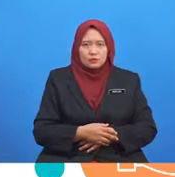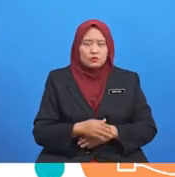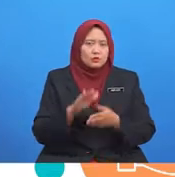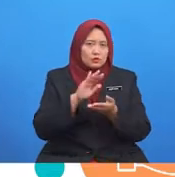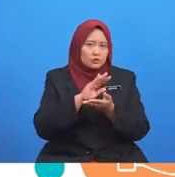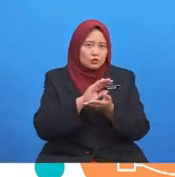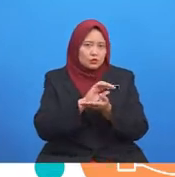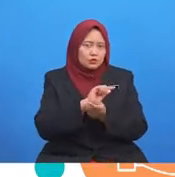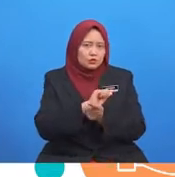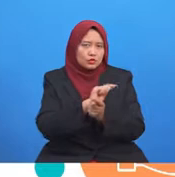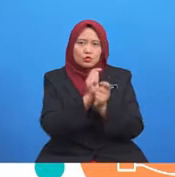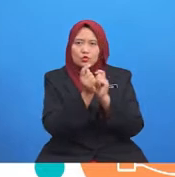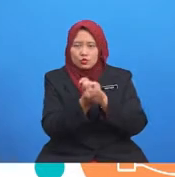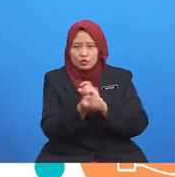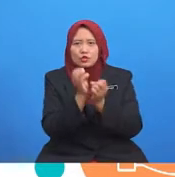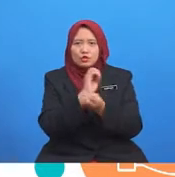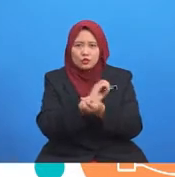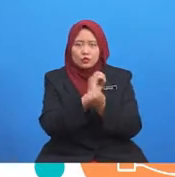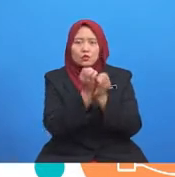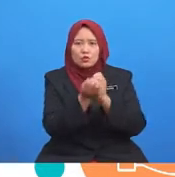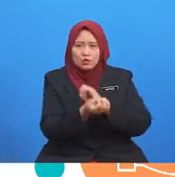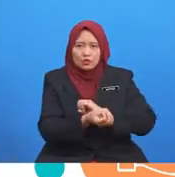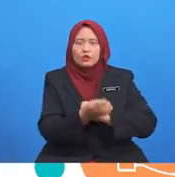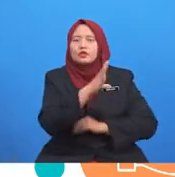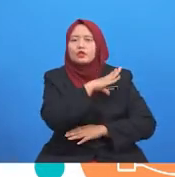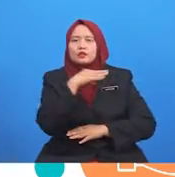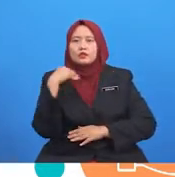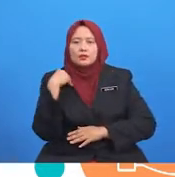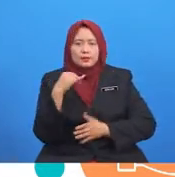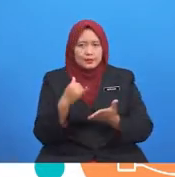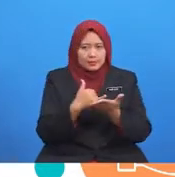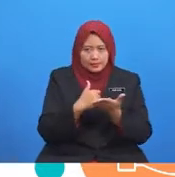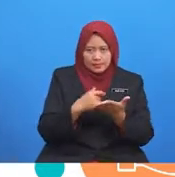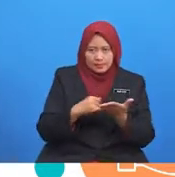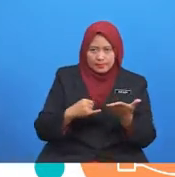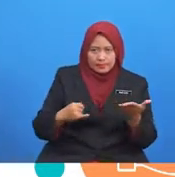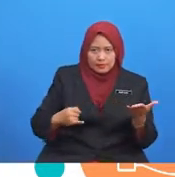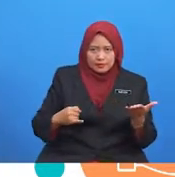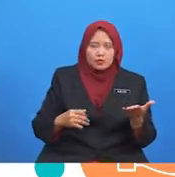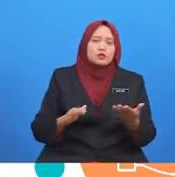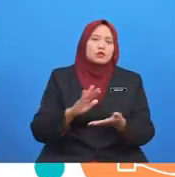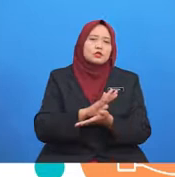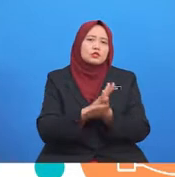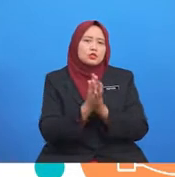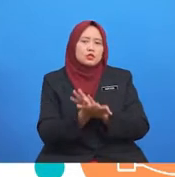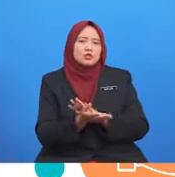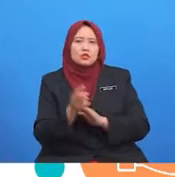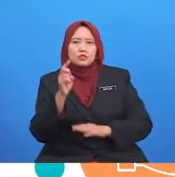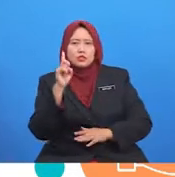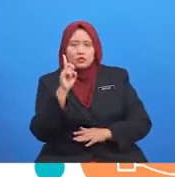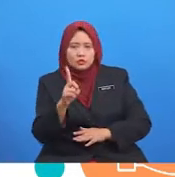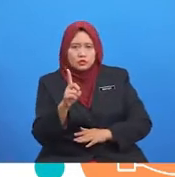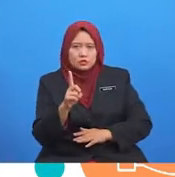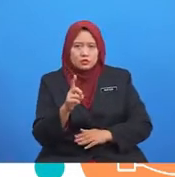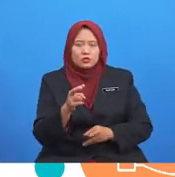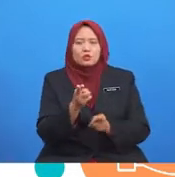beberapa kali dan dilakarkan menjadi suatu reka bentuk produk